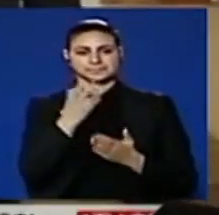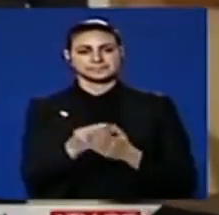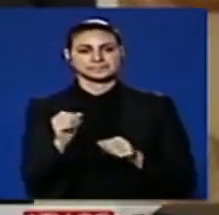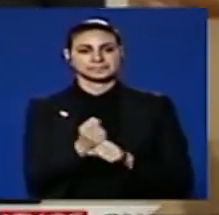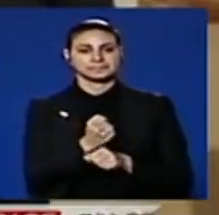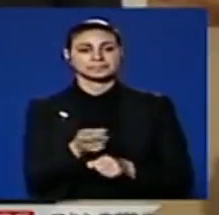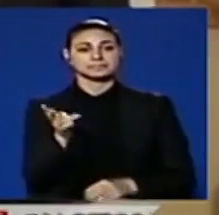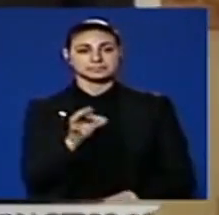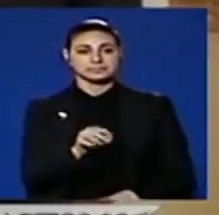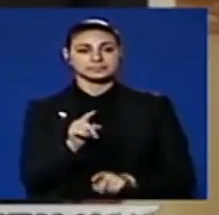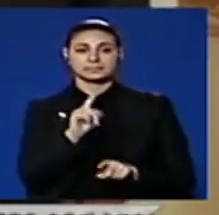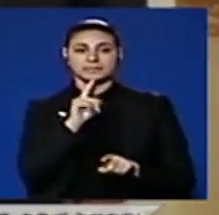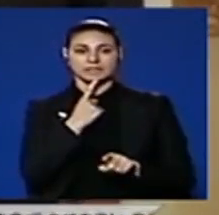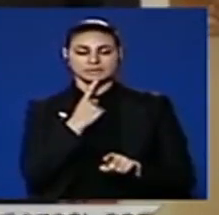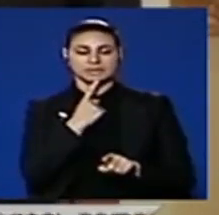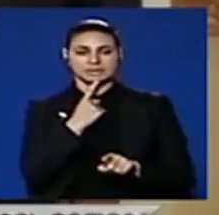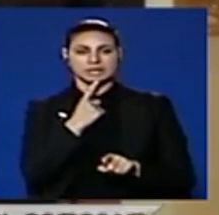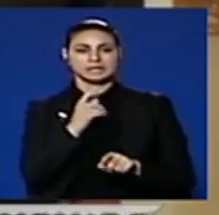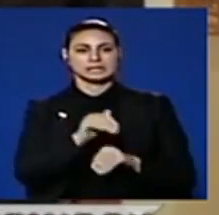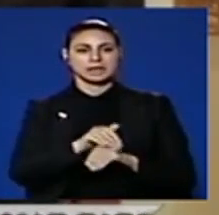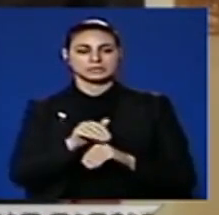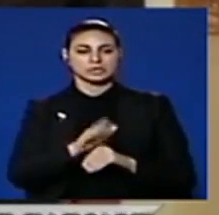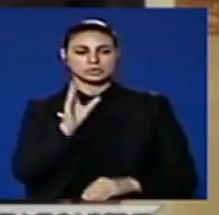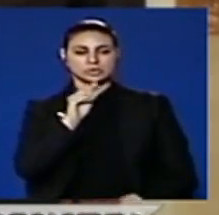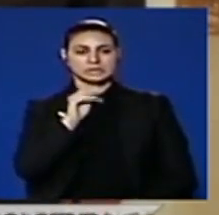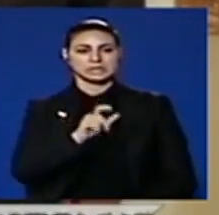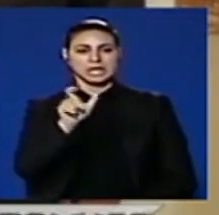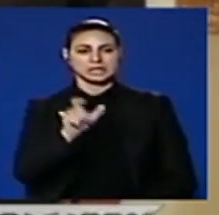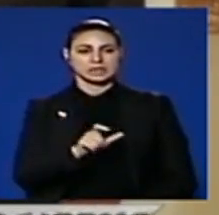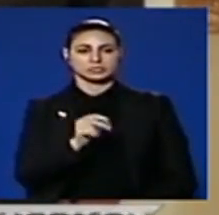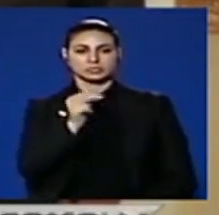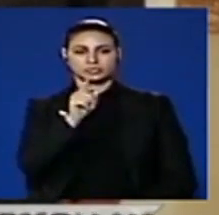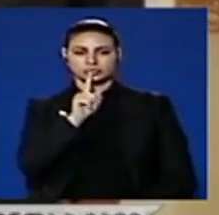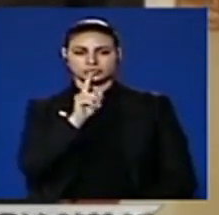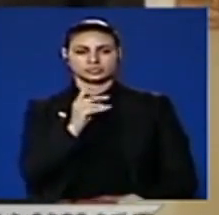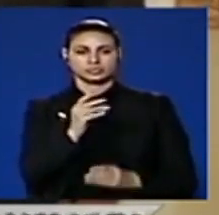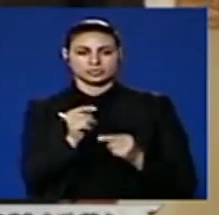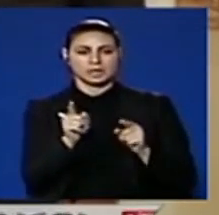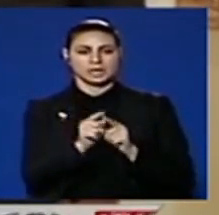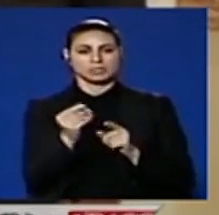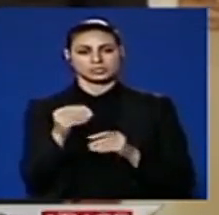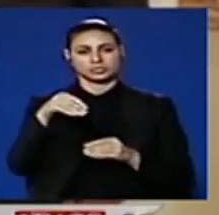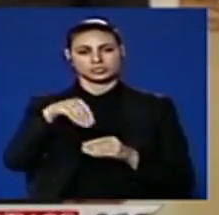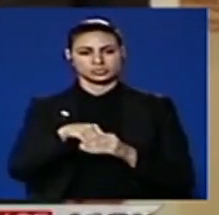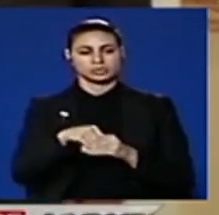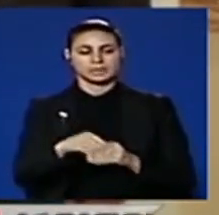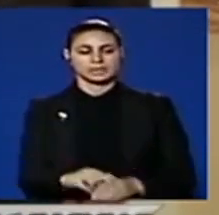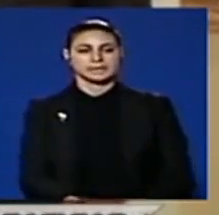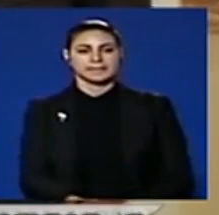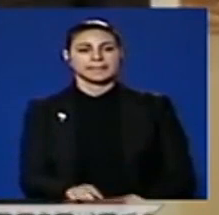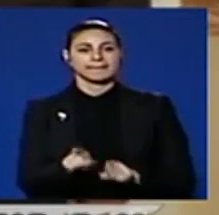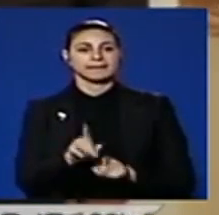გამოყენება, მაგრამ გაცილებით ძნელია დააფიქსირო, როდესაც ადამიანს ჩუმად ჯიბეში ფულს უდებენ. Უპრეცედენტოა